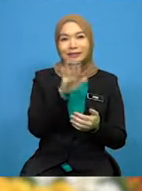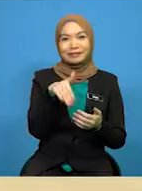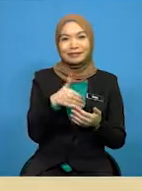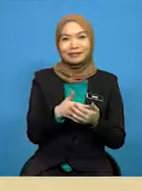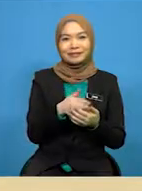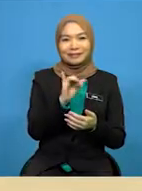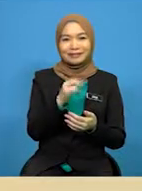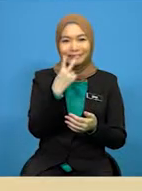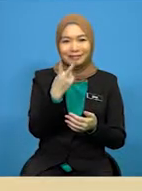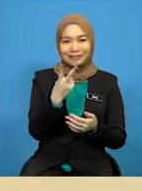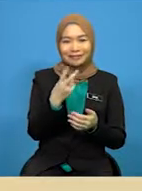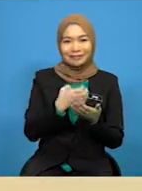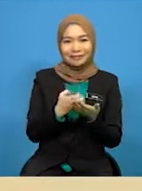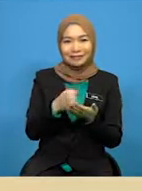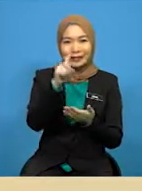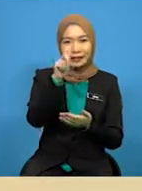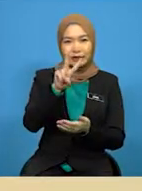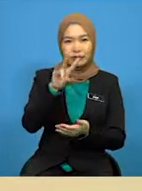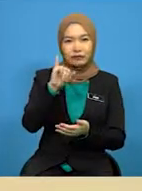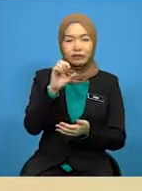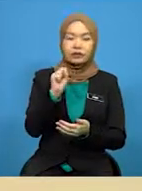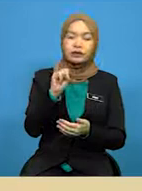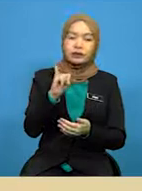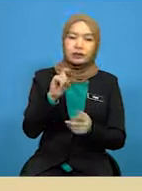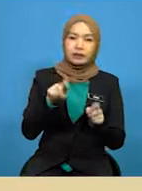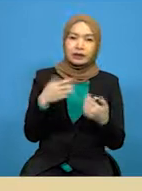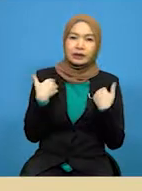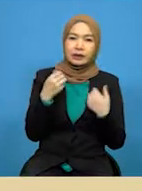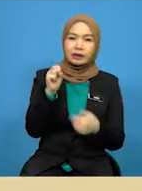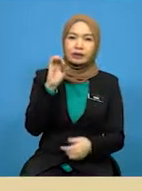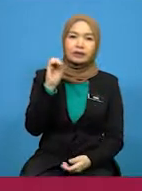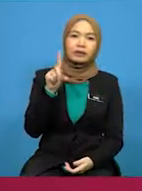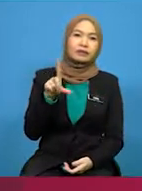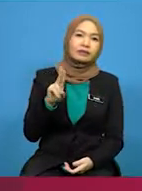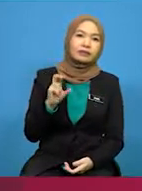rancangan. Ekonomi, satu visi, pasti ada solusi. Jumpa lagi.